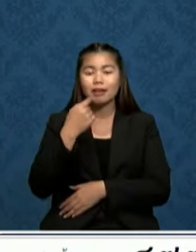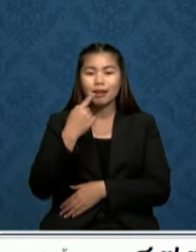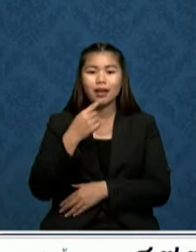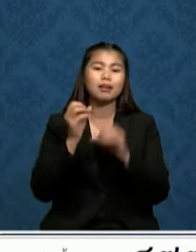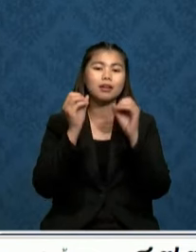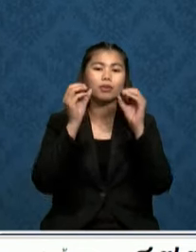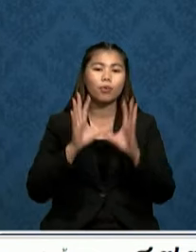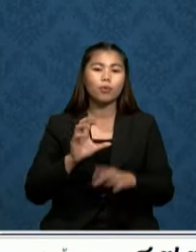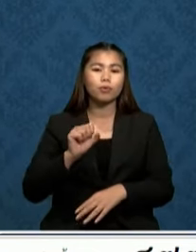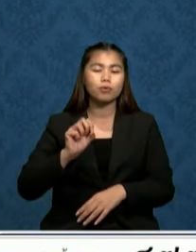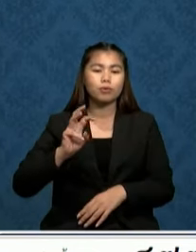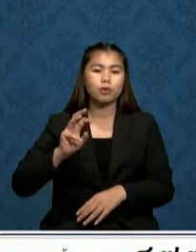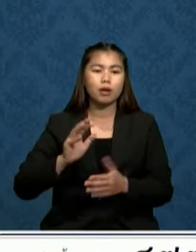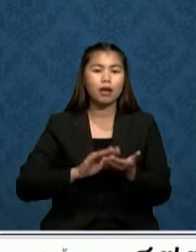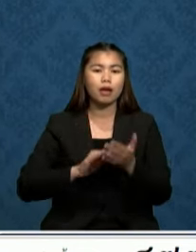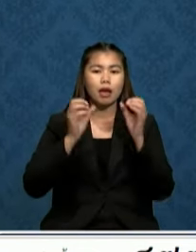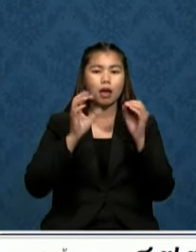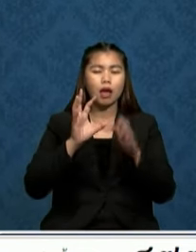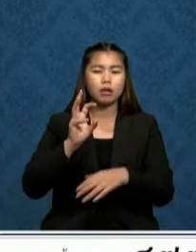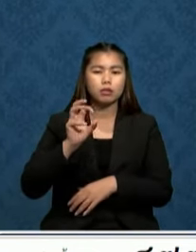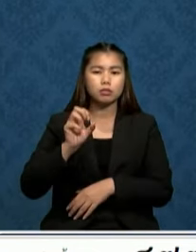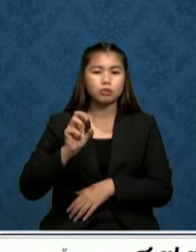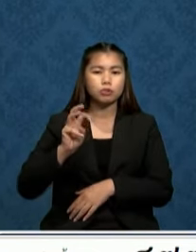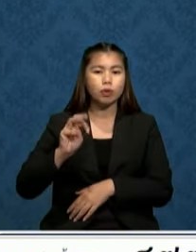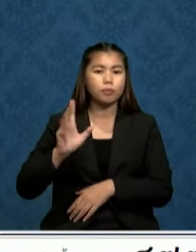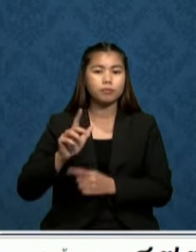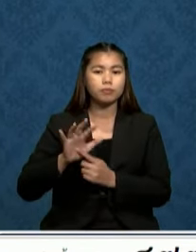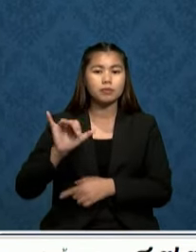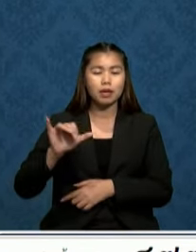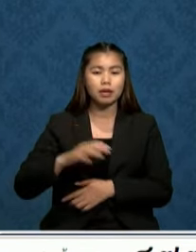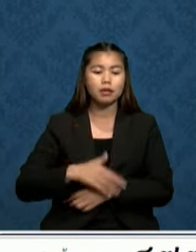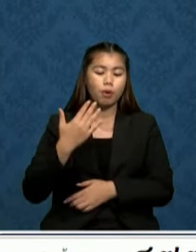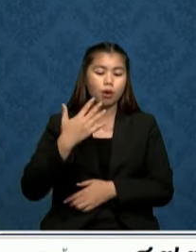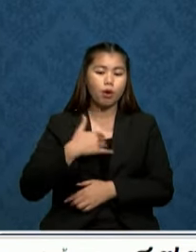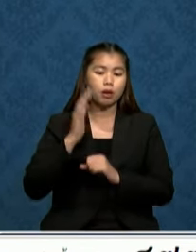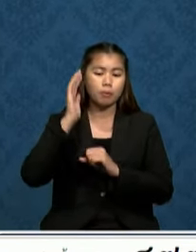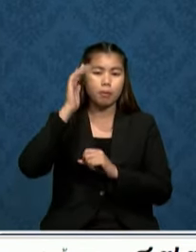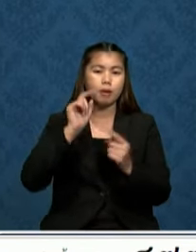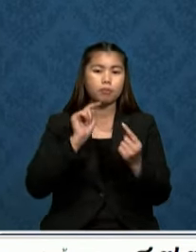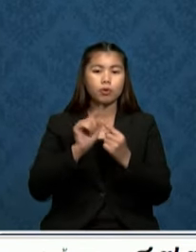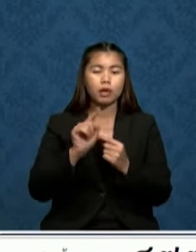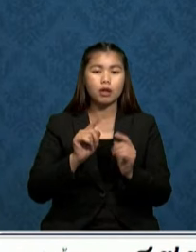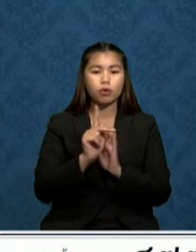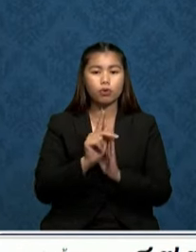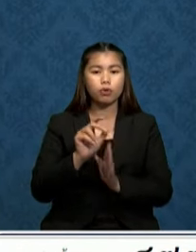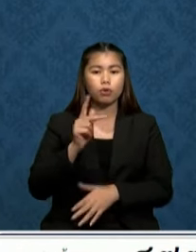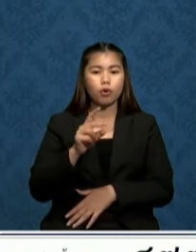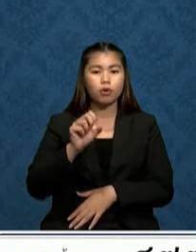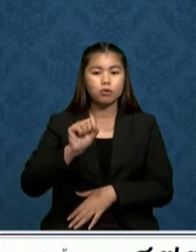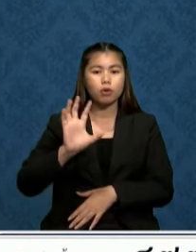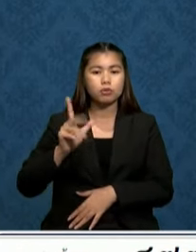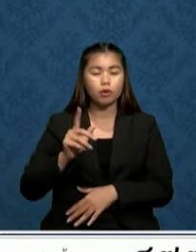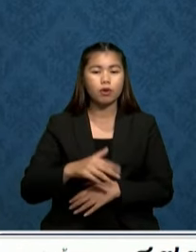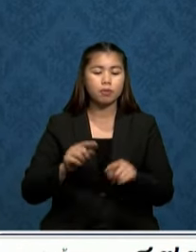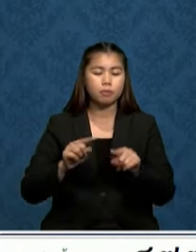อค. ส. ช.ฮะ บอกวาอะไรเขากบอกวาอ้างว่า